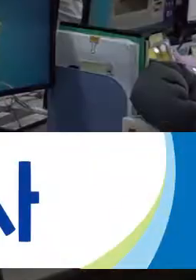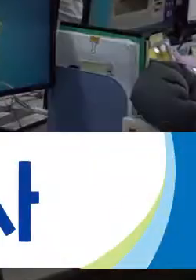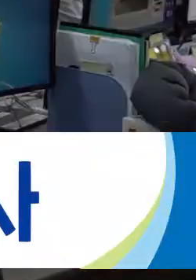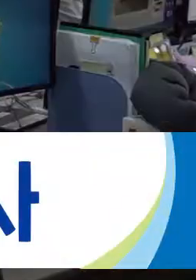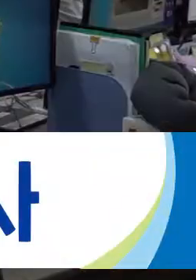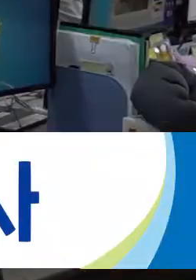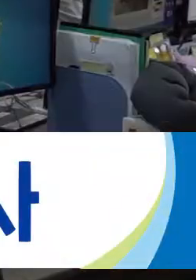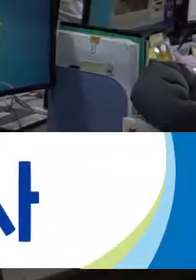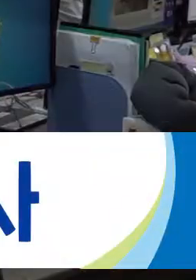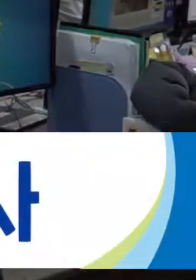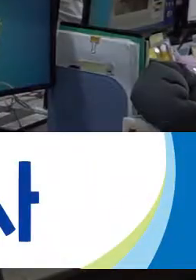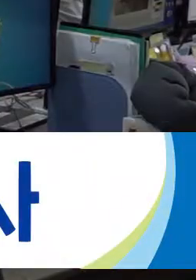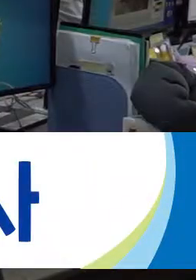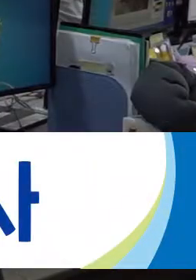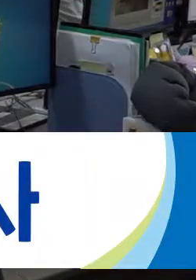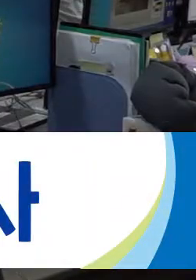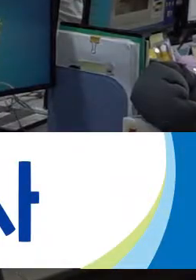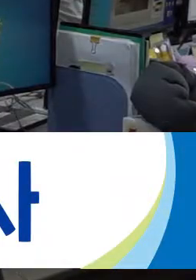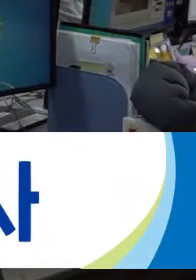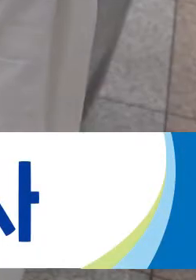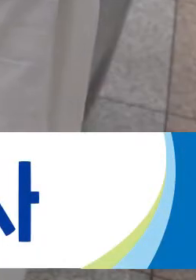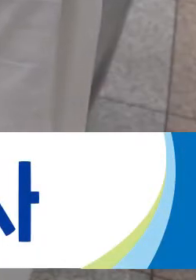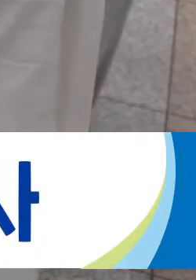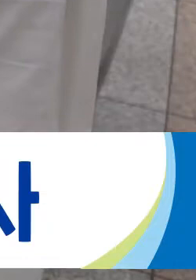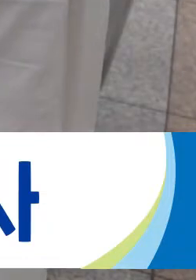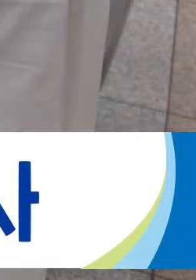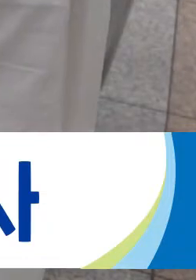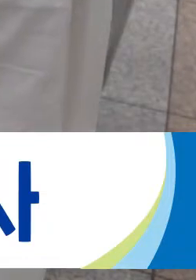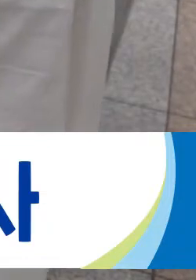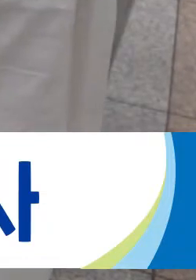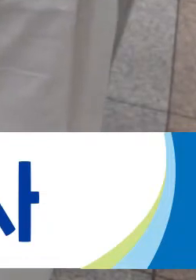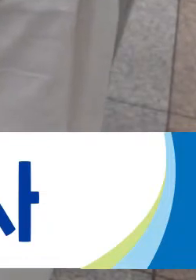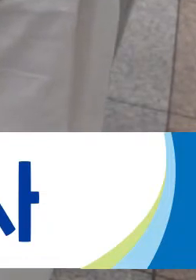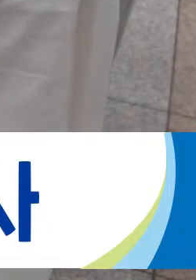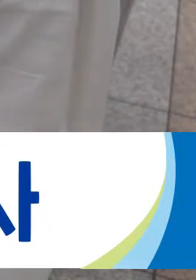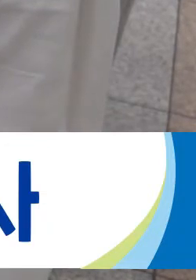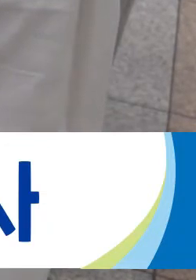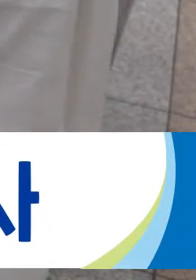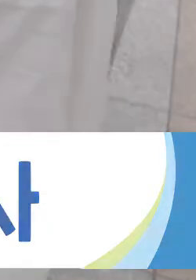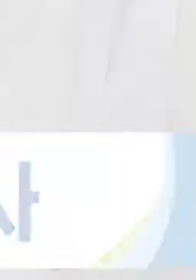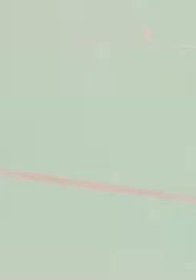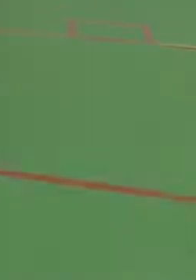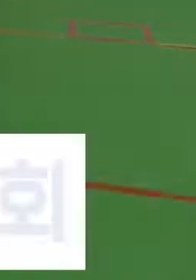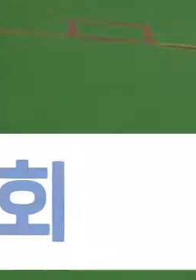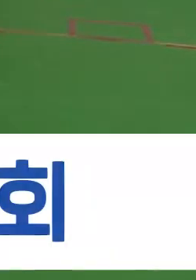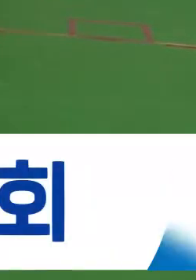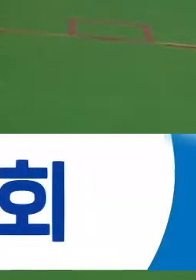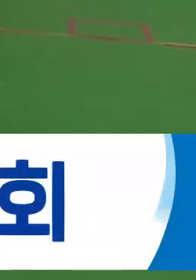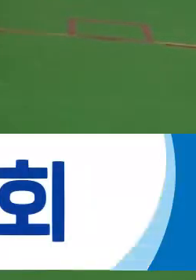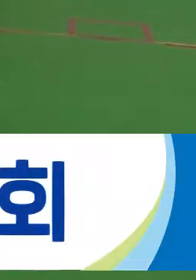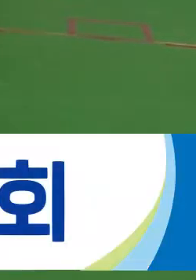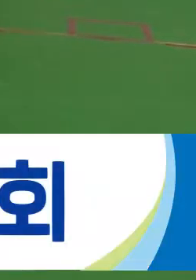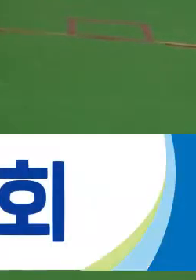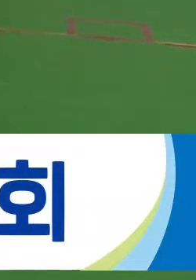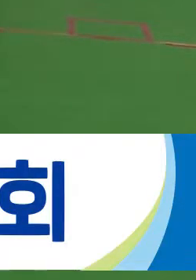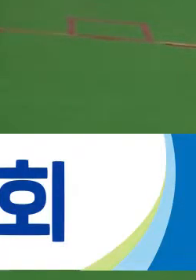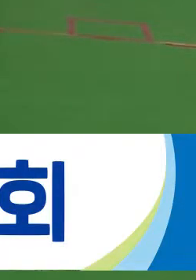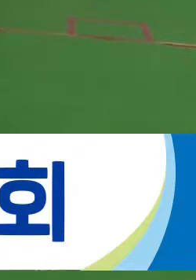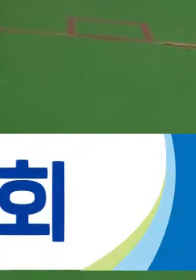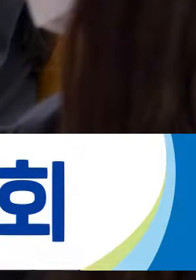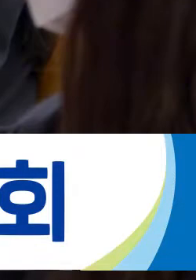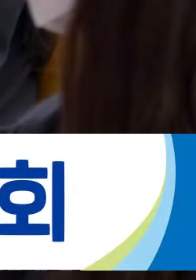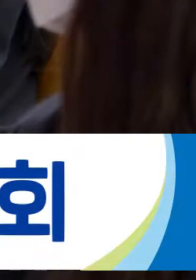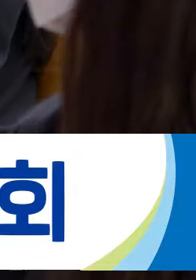사업 추진을 위한 지역주민 의견 수렴 설문조사가 8월 27일 까지 진행됩니다 구인 및 구직 활동이 어려워진